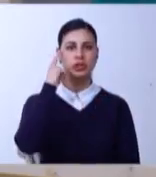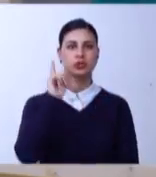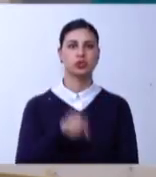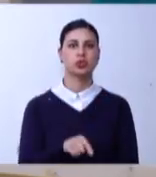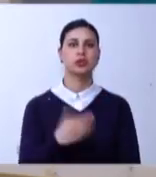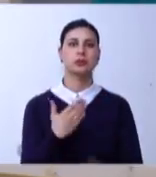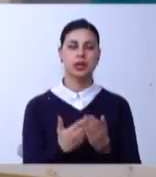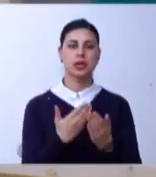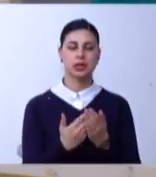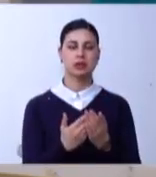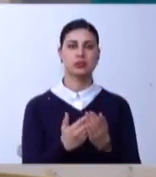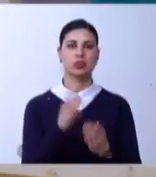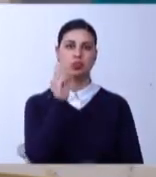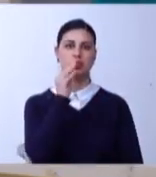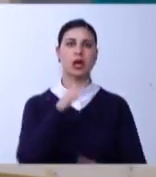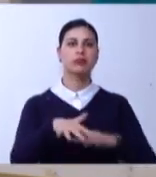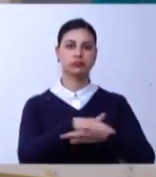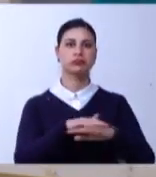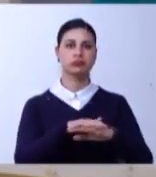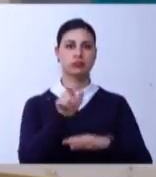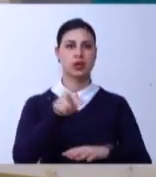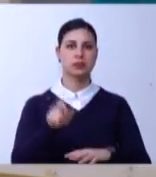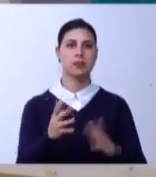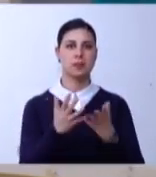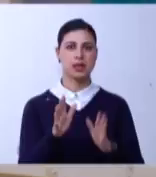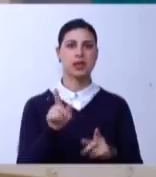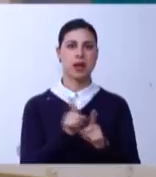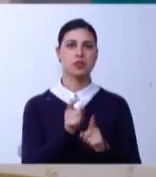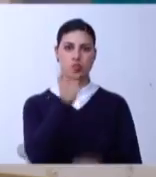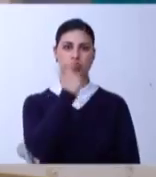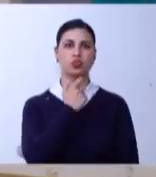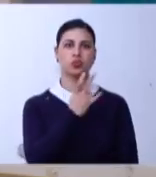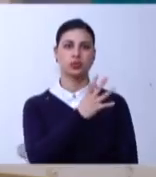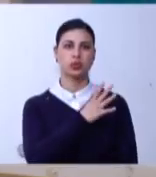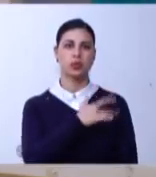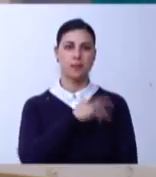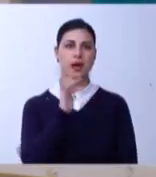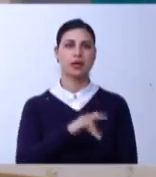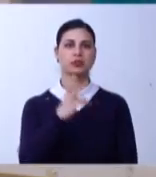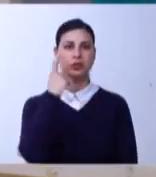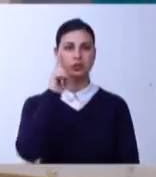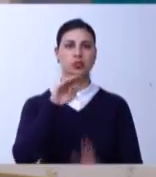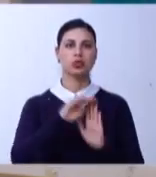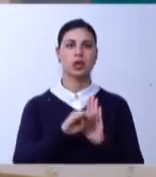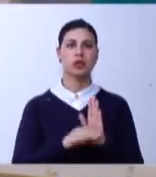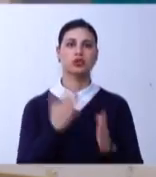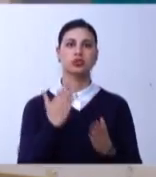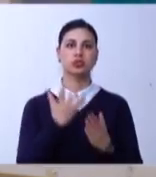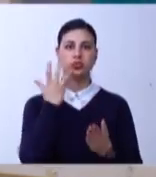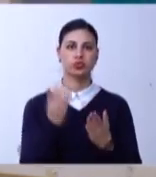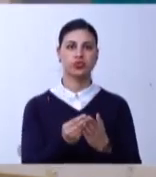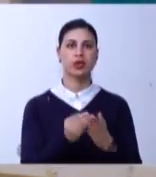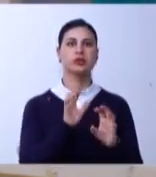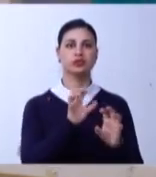იცოდნენ, რაც საზოგადოებაში მეტად მიღებულია, ხო? და ასევე რუტინა ქონდათ მკაცრად ჩამოყალიბებული. თუ ჩვენ